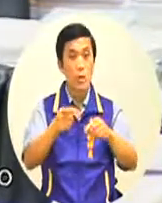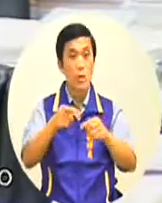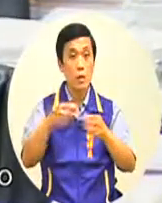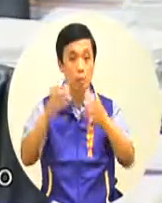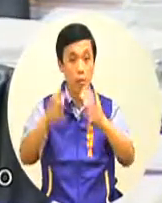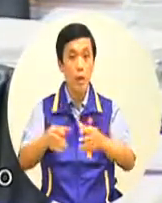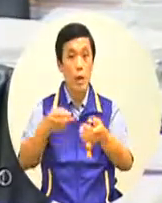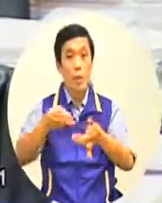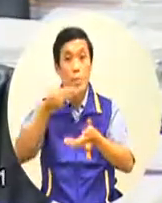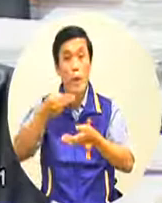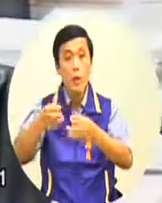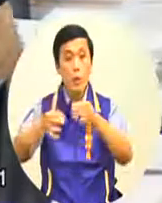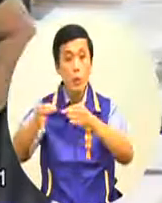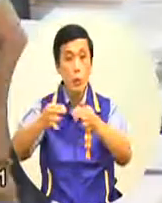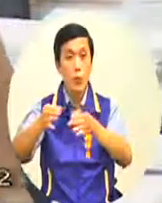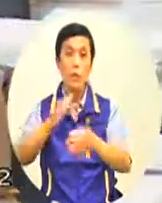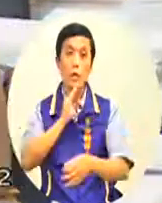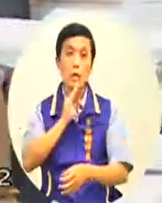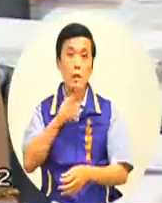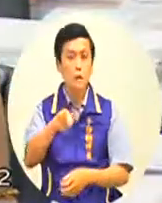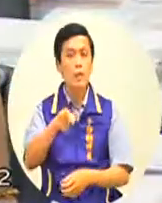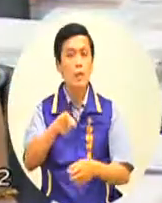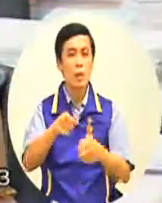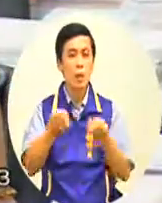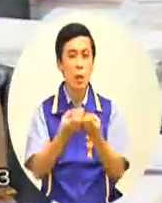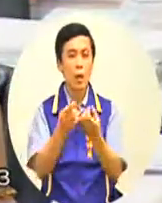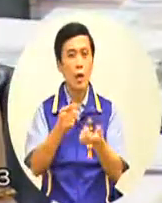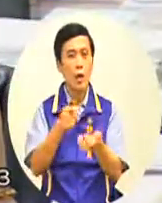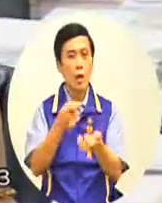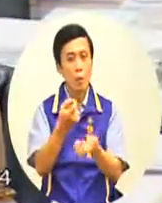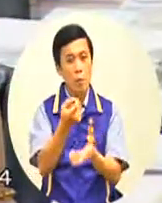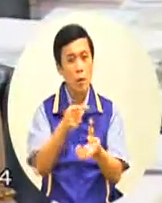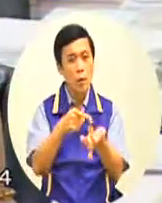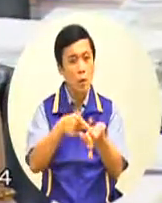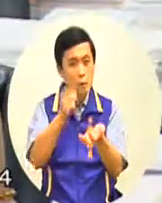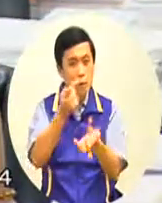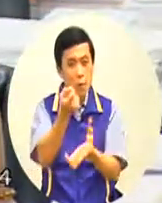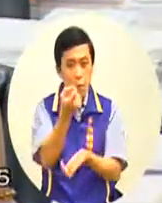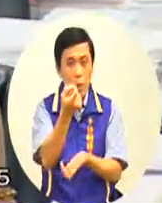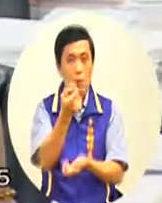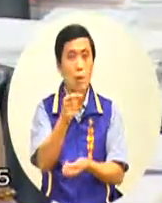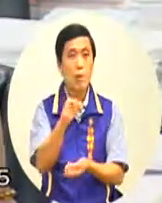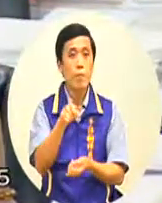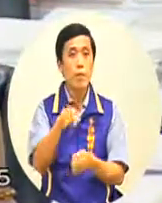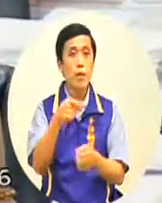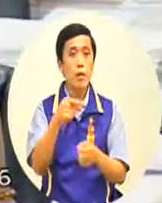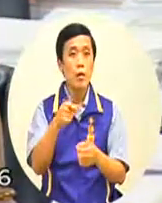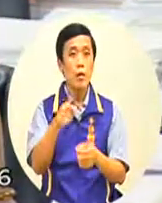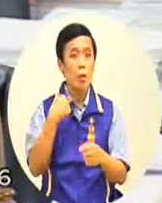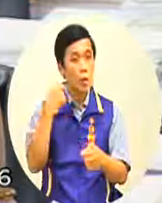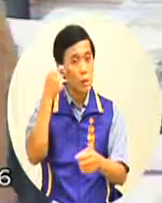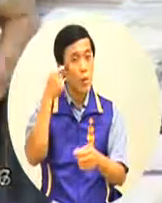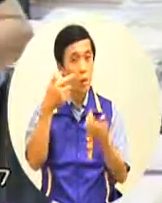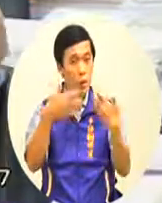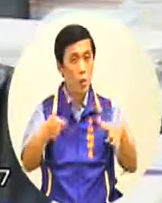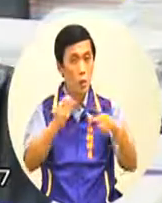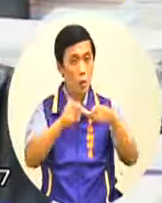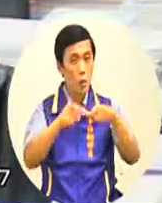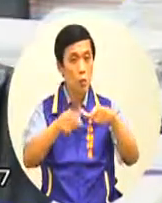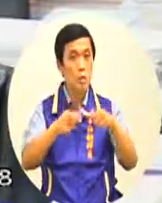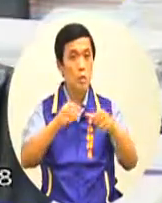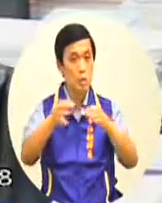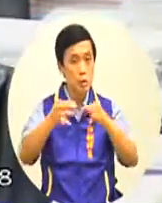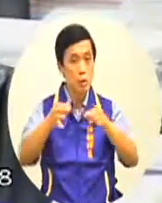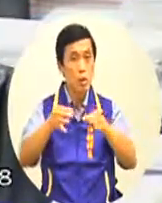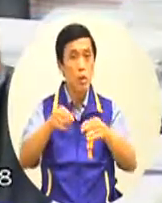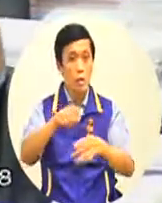问题，这个只是一个冰山一角。一休一例真的正式上路后，我想很多的行业会面临到你们未来